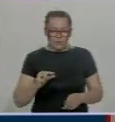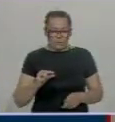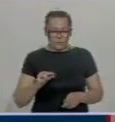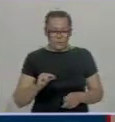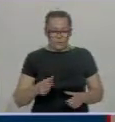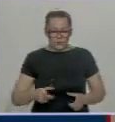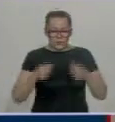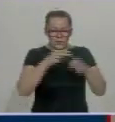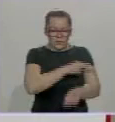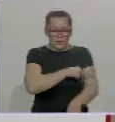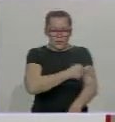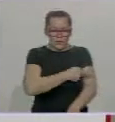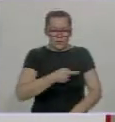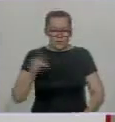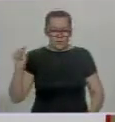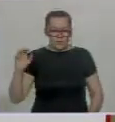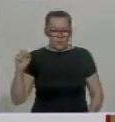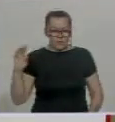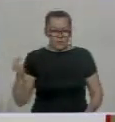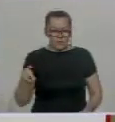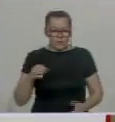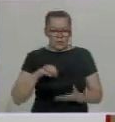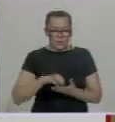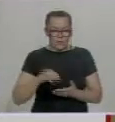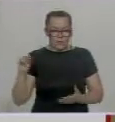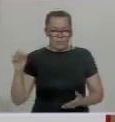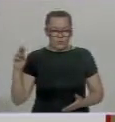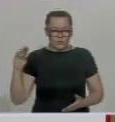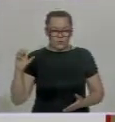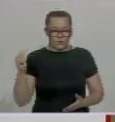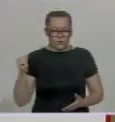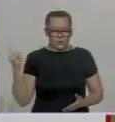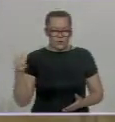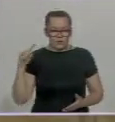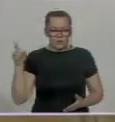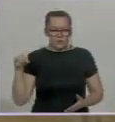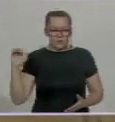se înregistrează la Spitalul TBC, dar și la cele din comuna Poroschia și din orașul Zimnicea.